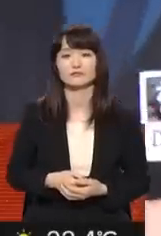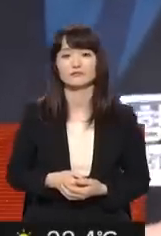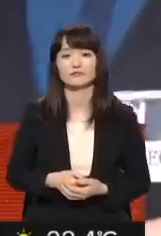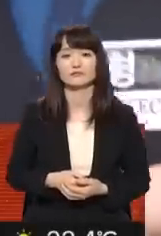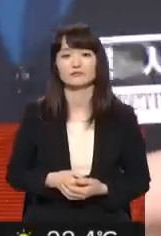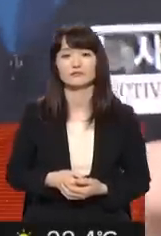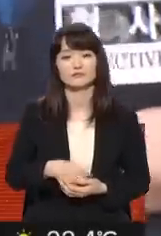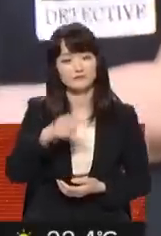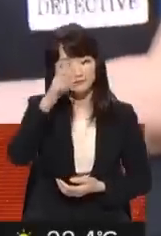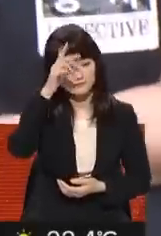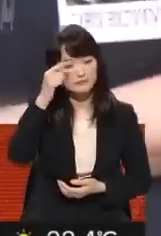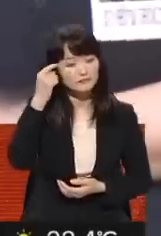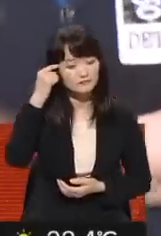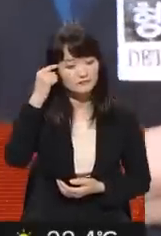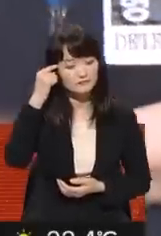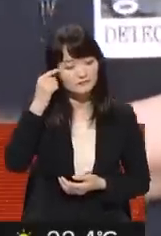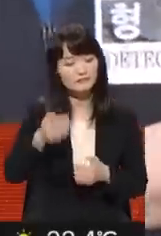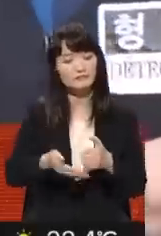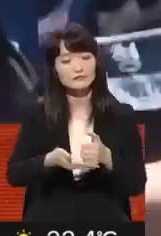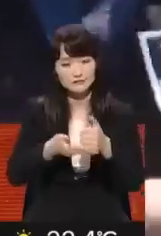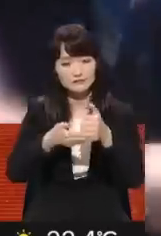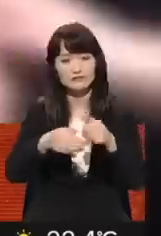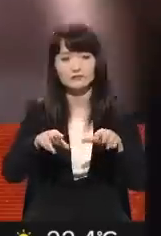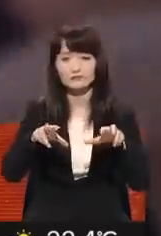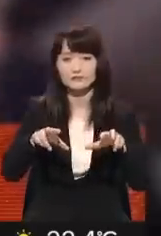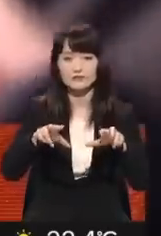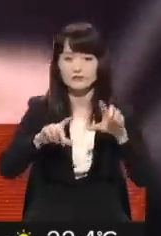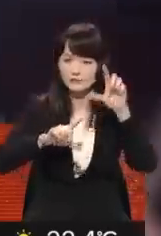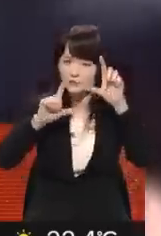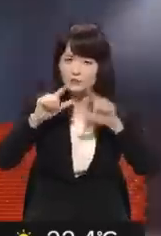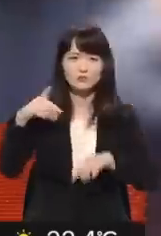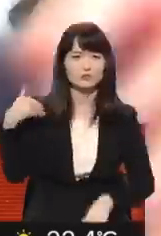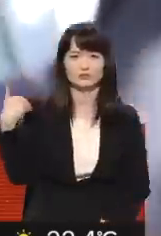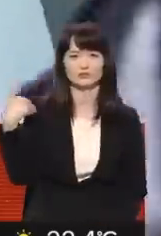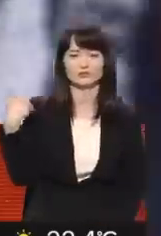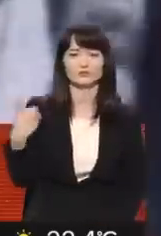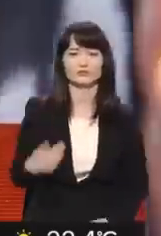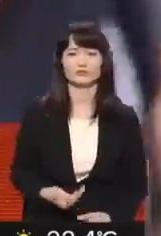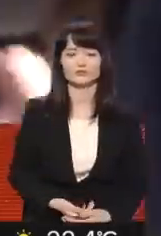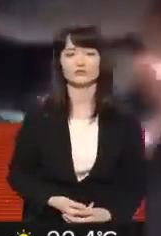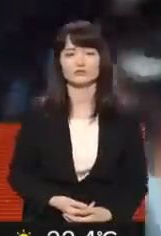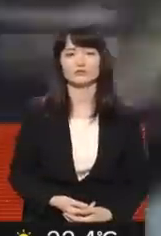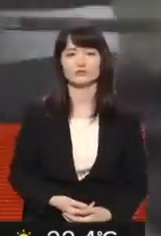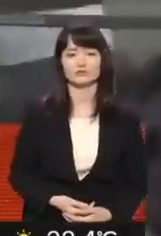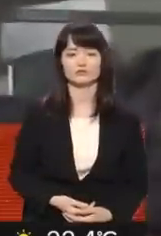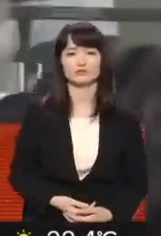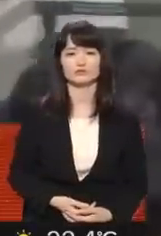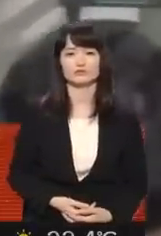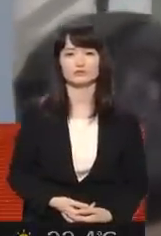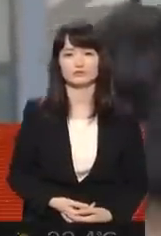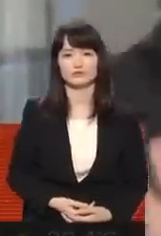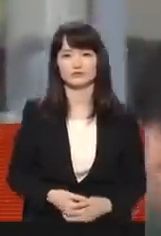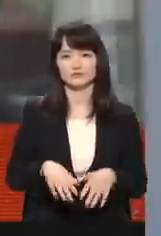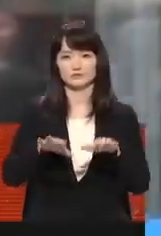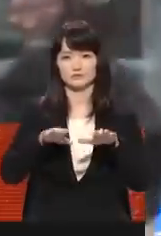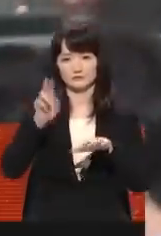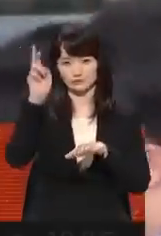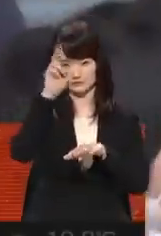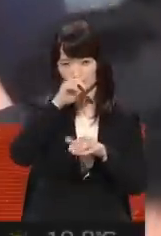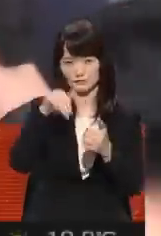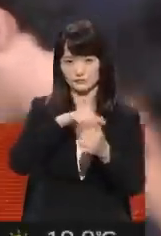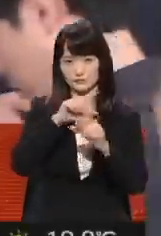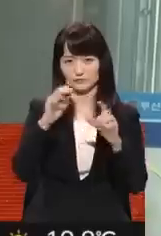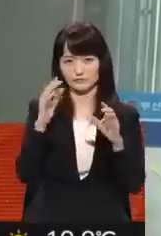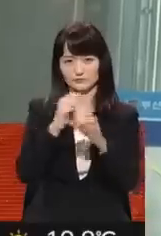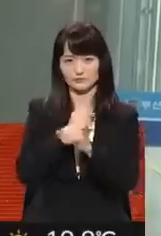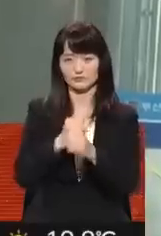의사를 존중해 줍니다. 그래서 어차피 지금 모습을 알 수는 없어요. 자, 일단 우리 이 기자가 오늘 아침 상황 좀 정리해 주시죠. 네,